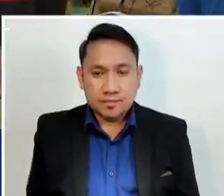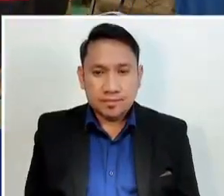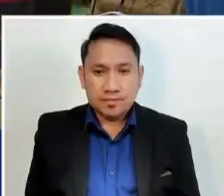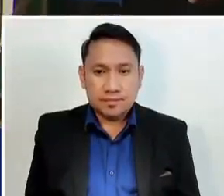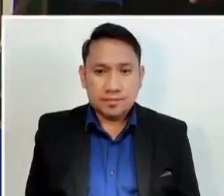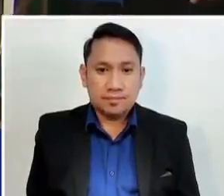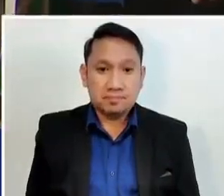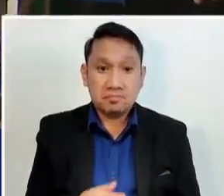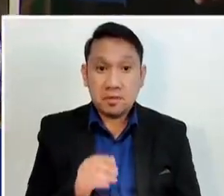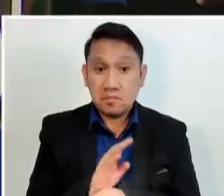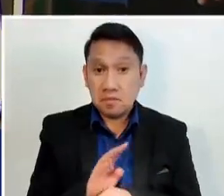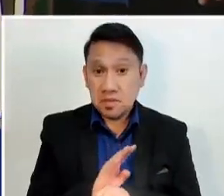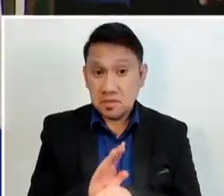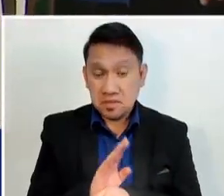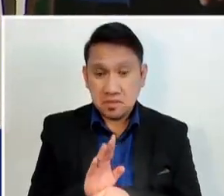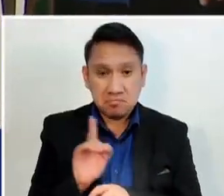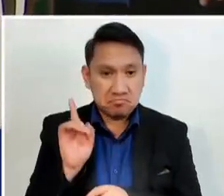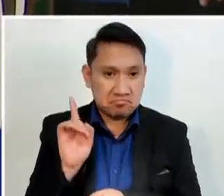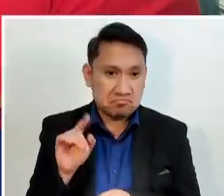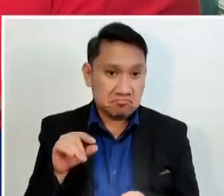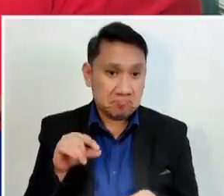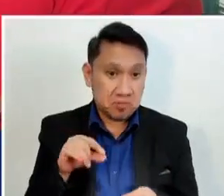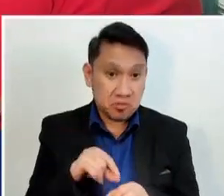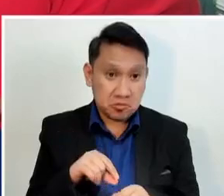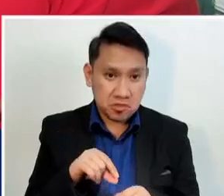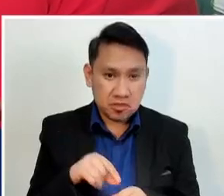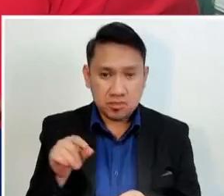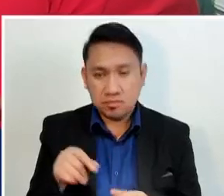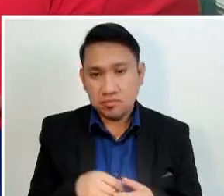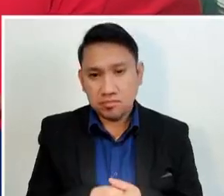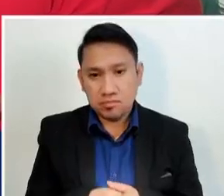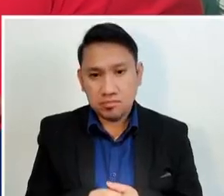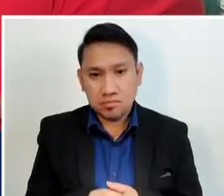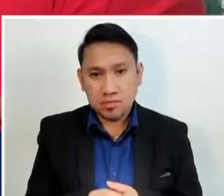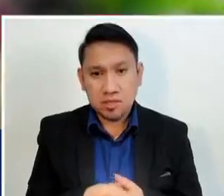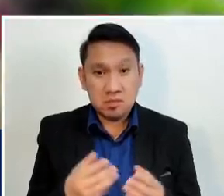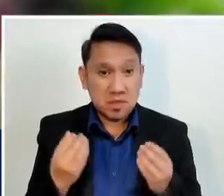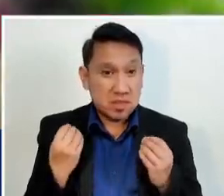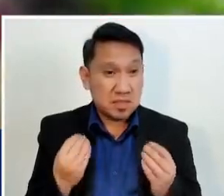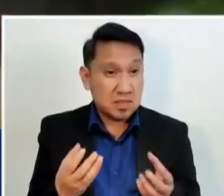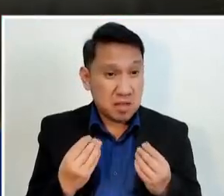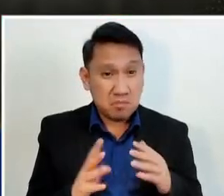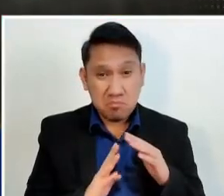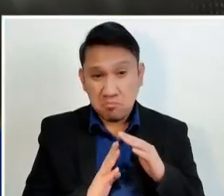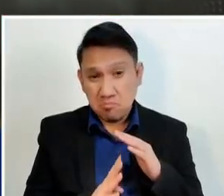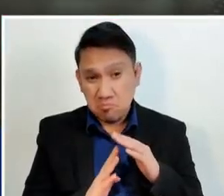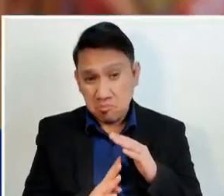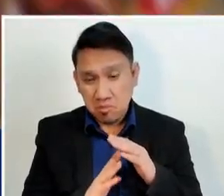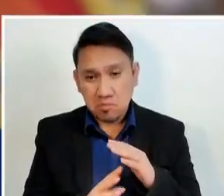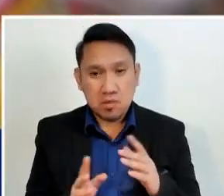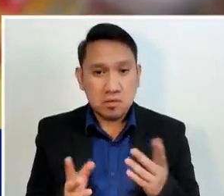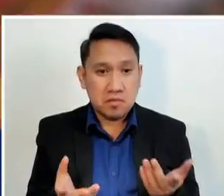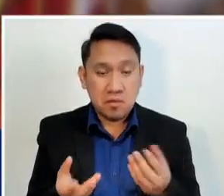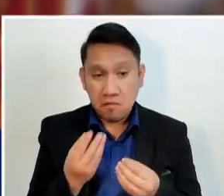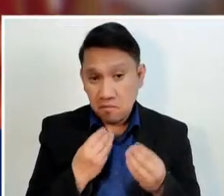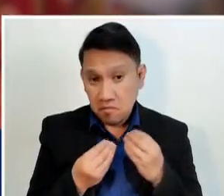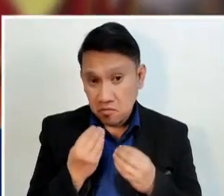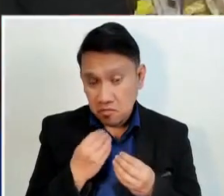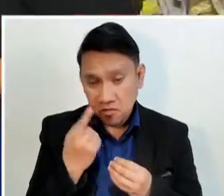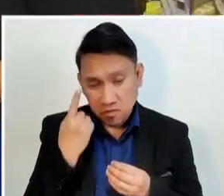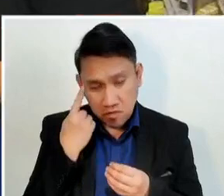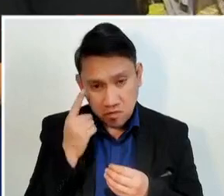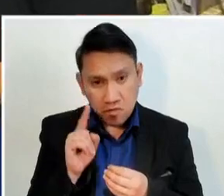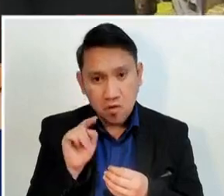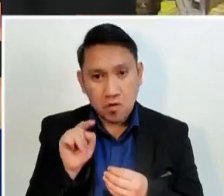Abala na sa supermarket na ito sa Quezon City dahil sa dami ng mga customer na naghahanda para sa pagpagating ng Noche